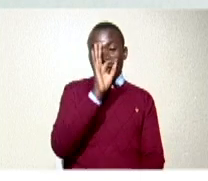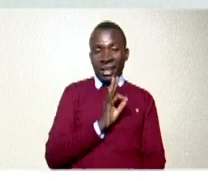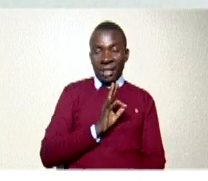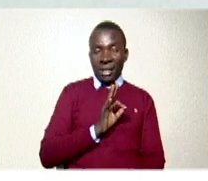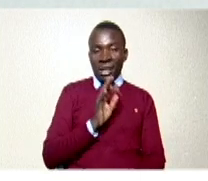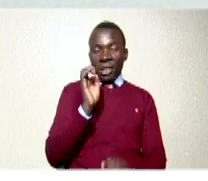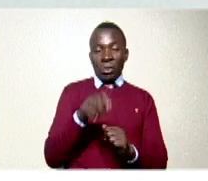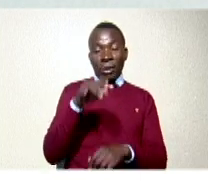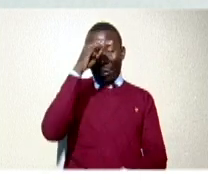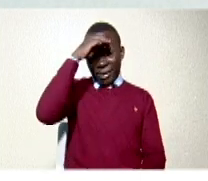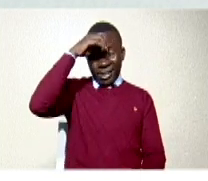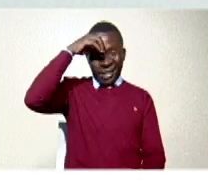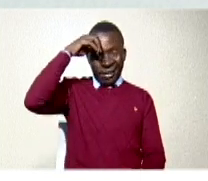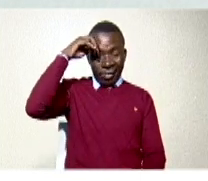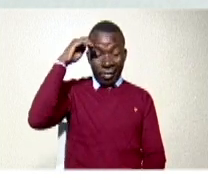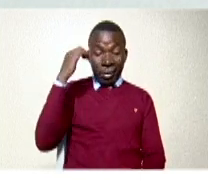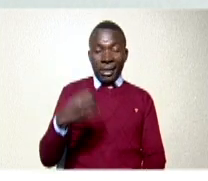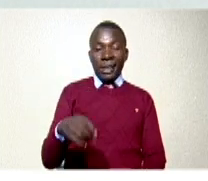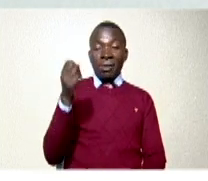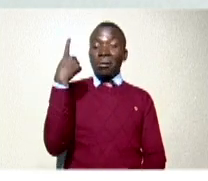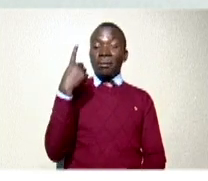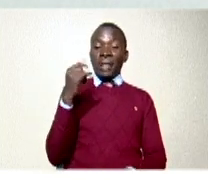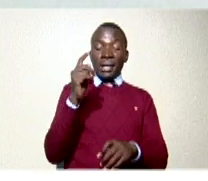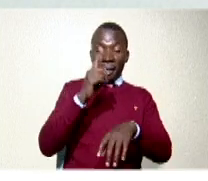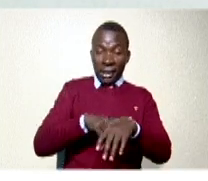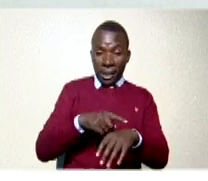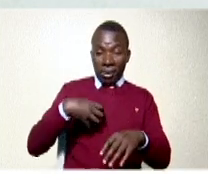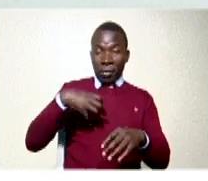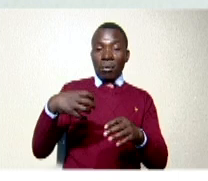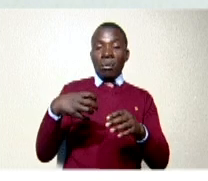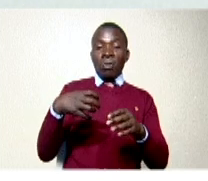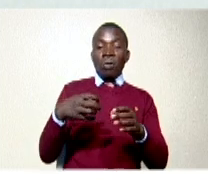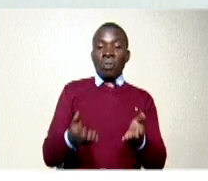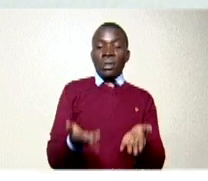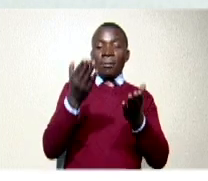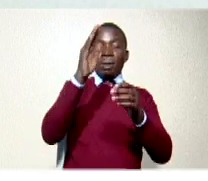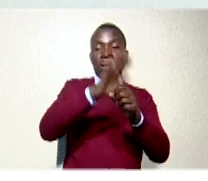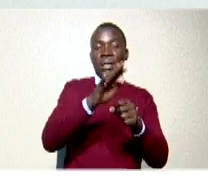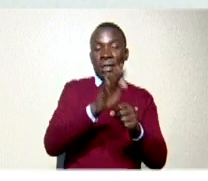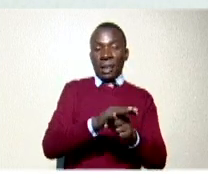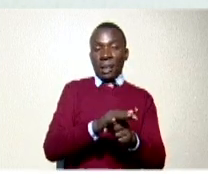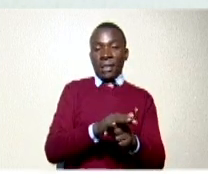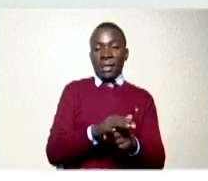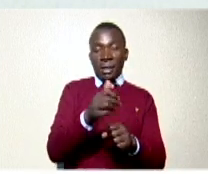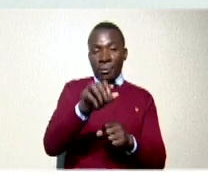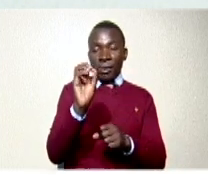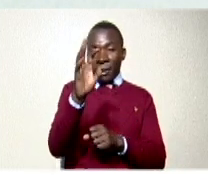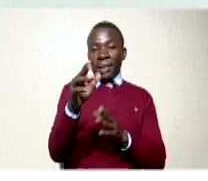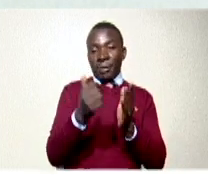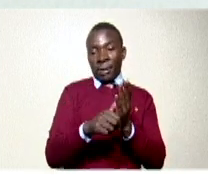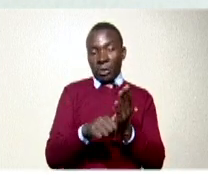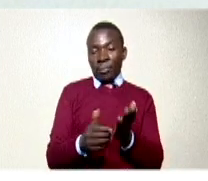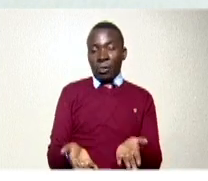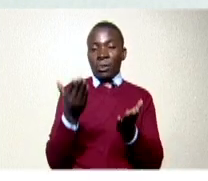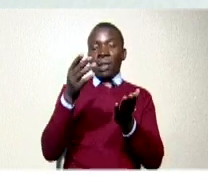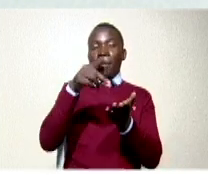cyaba kigoranye kumva ni uko iyo ubukungu buzamuka cyane akenshi butera kuzamuka k'umuvuduko w'ibiciro kuko